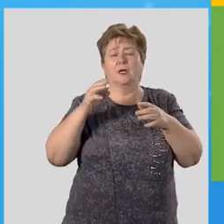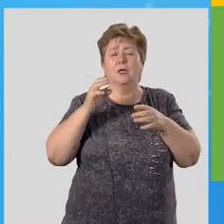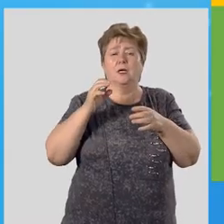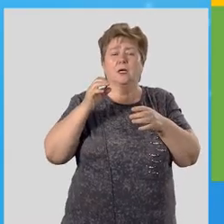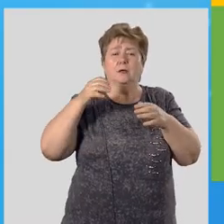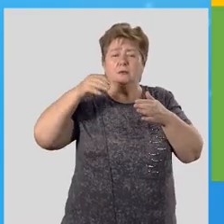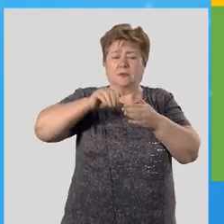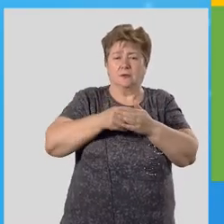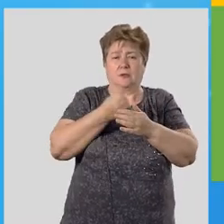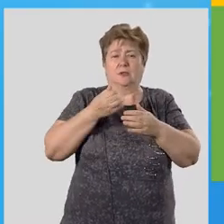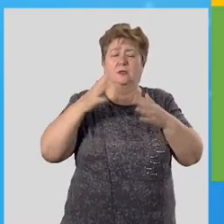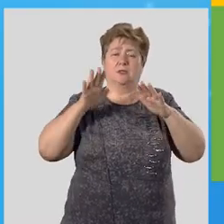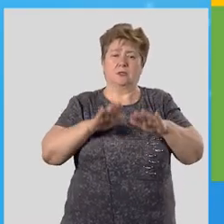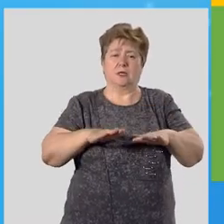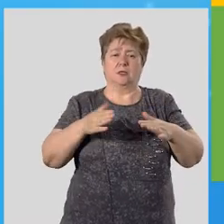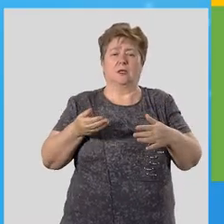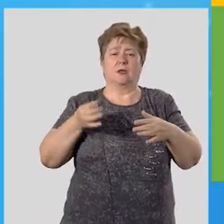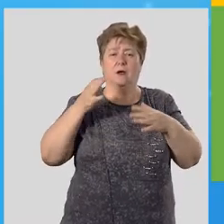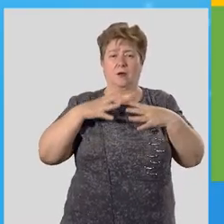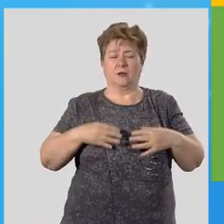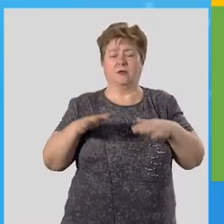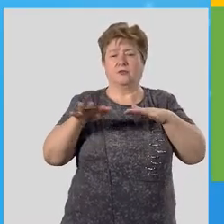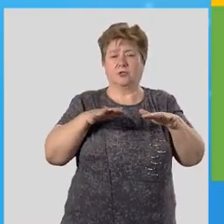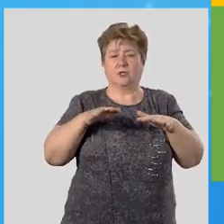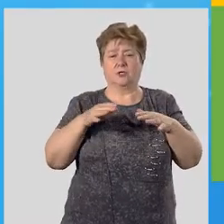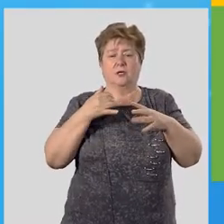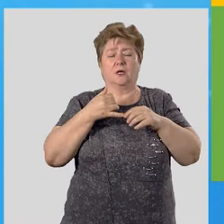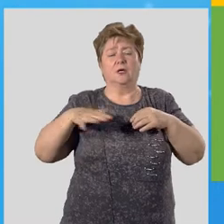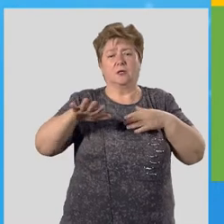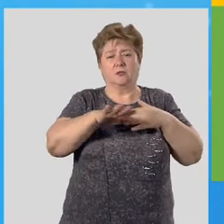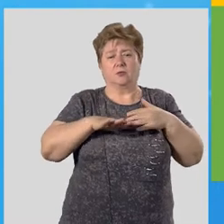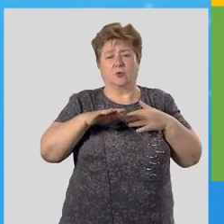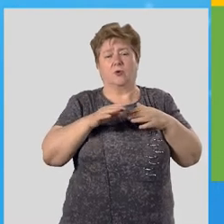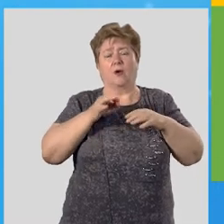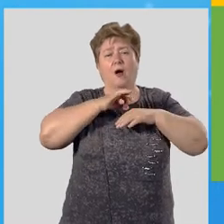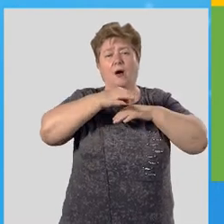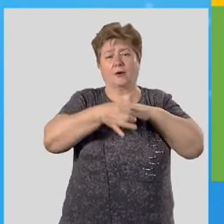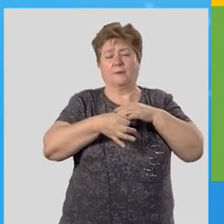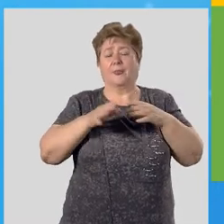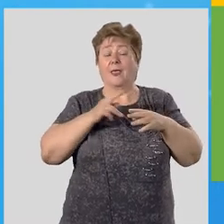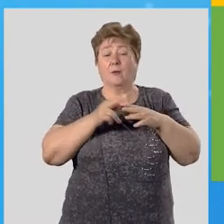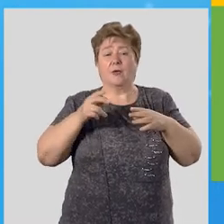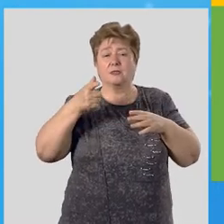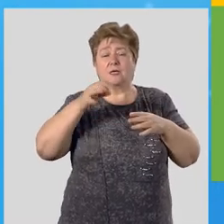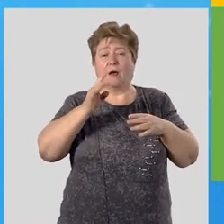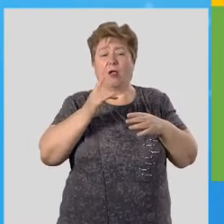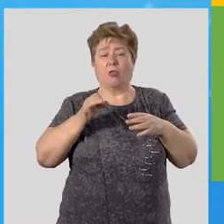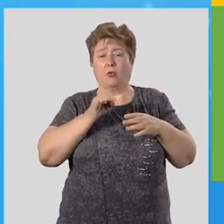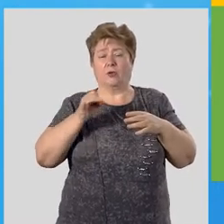ископаемые остатки организмов, движение земной коры. Без